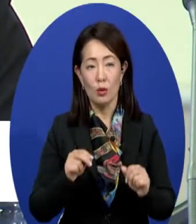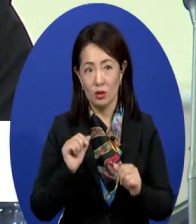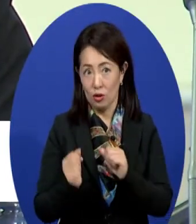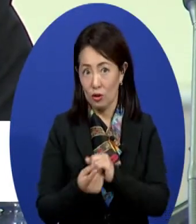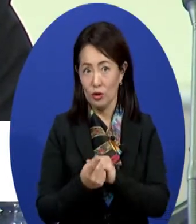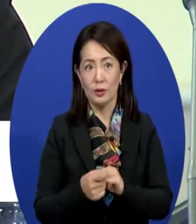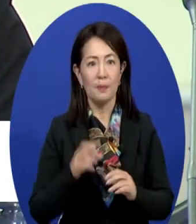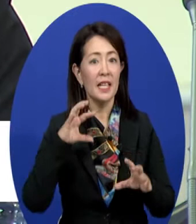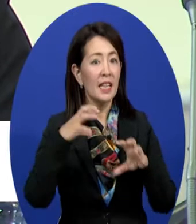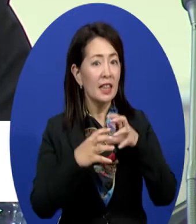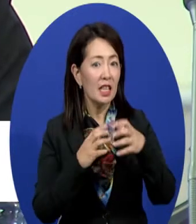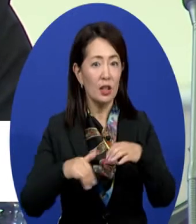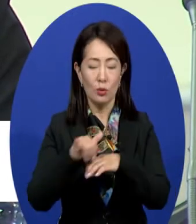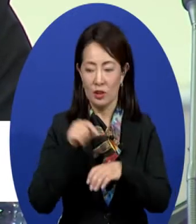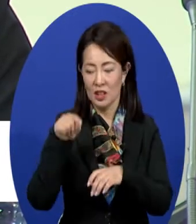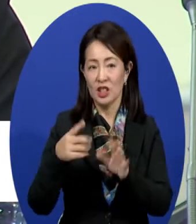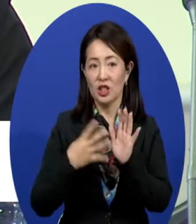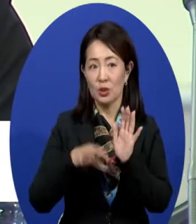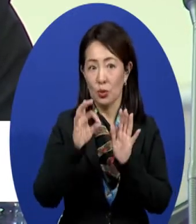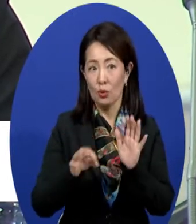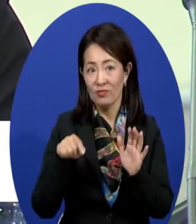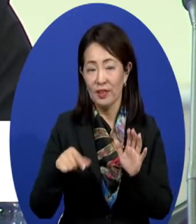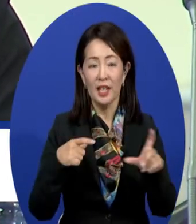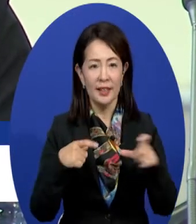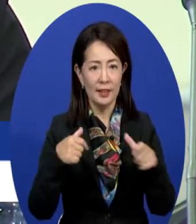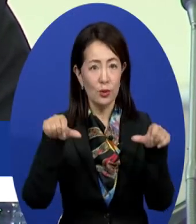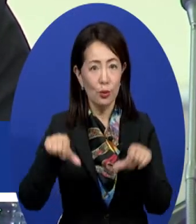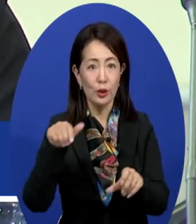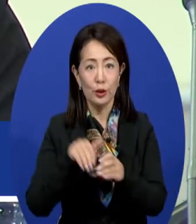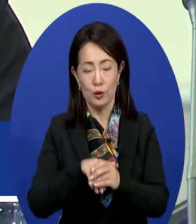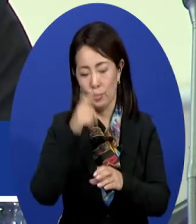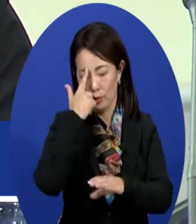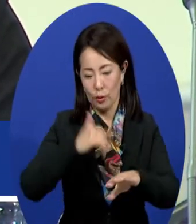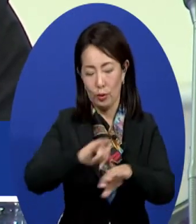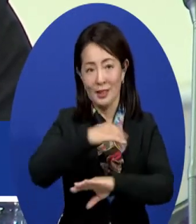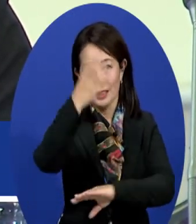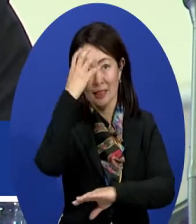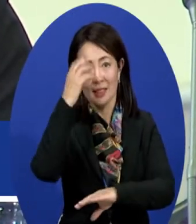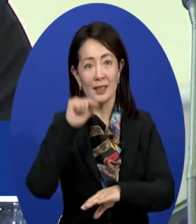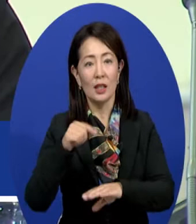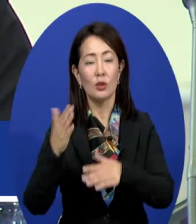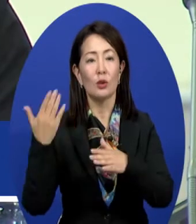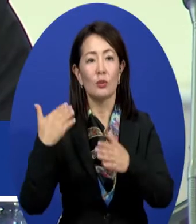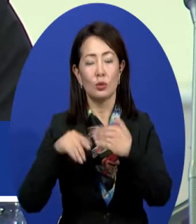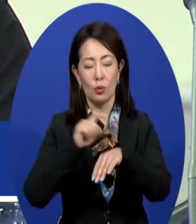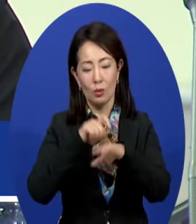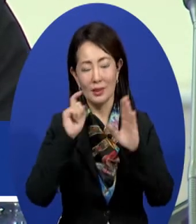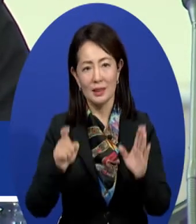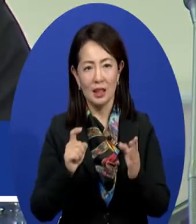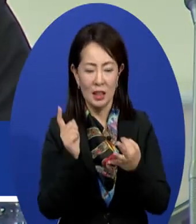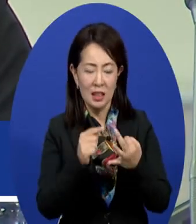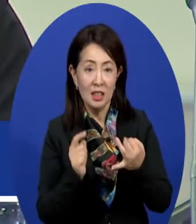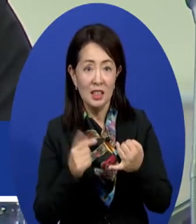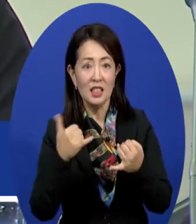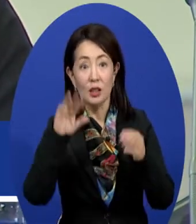Дэлхийн улс орнуудын 90% нь эдийн засгийн уналтанд орсон. Монголын засгийн газрын хувьд өнгөрсөн хугацаанд хэд хэдэн чиглэлийн заримг шийдвэрийг